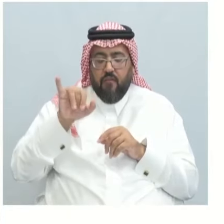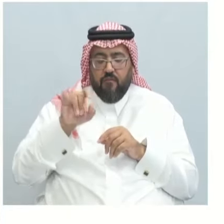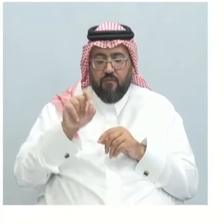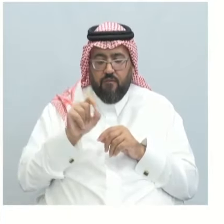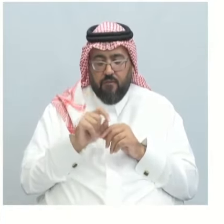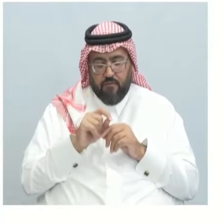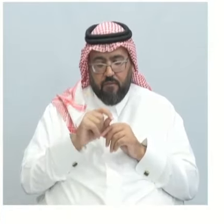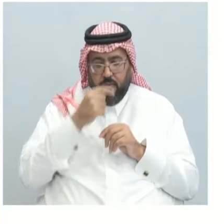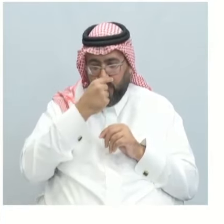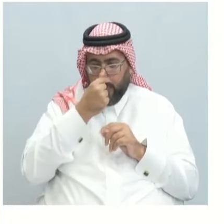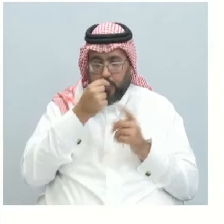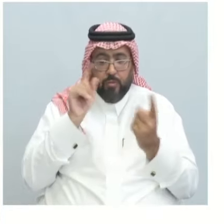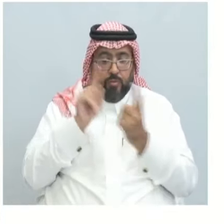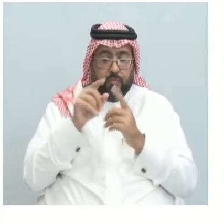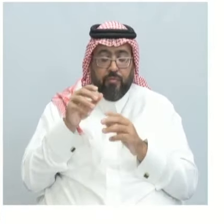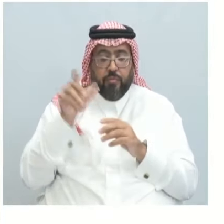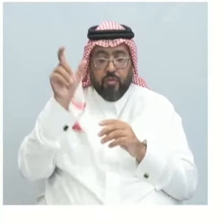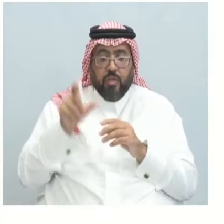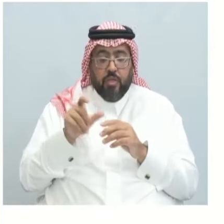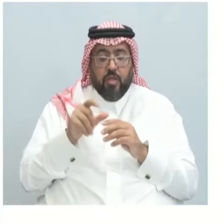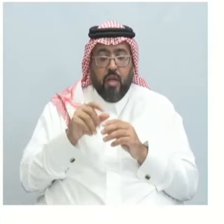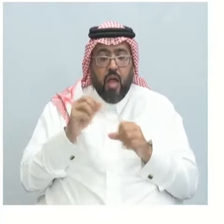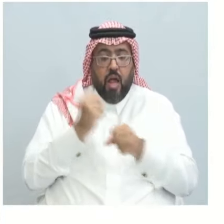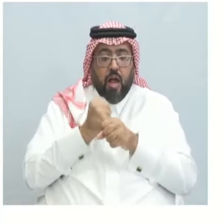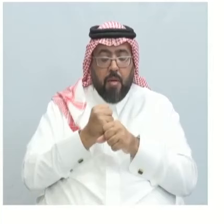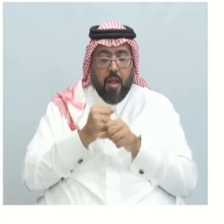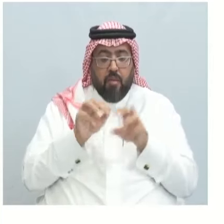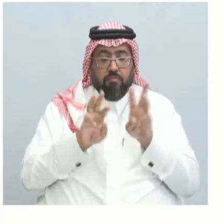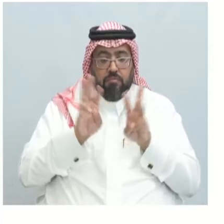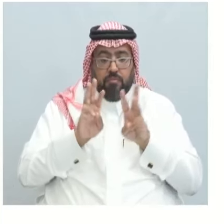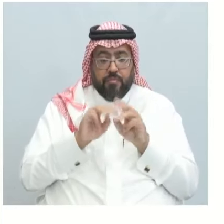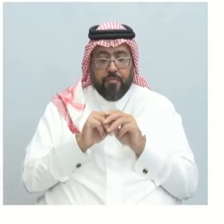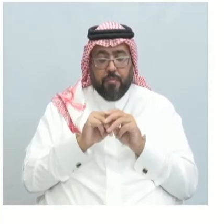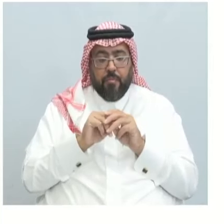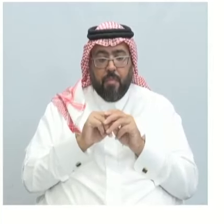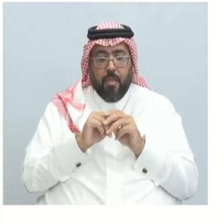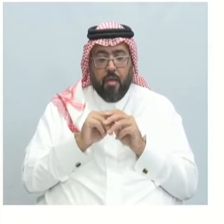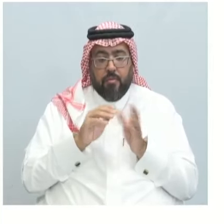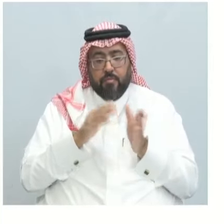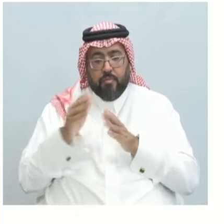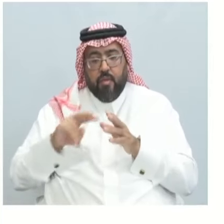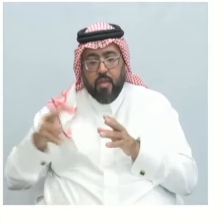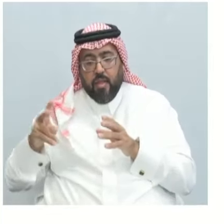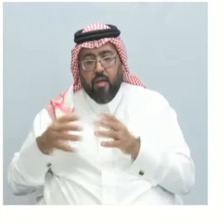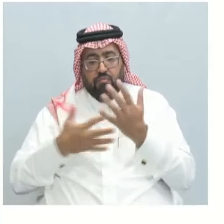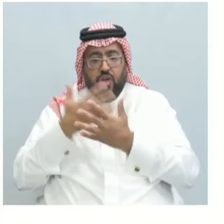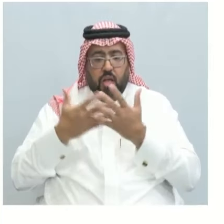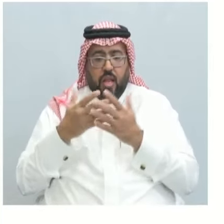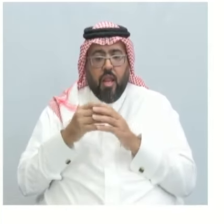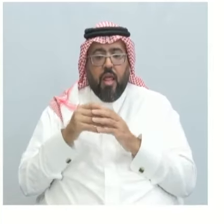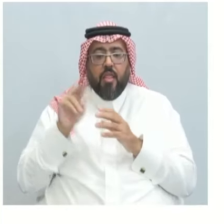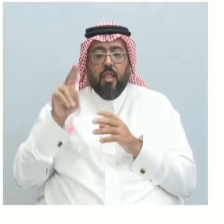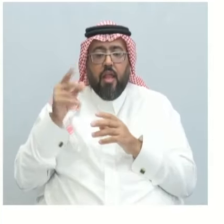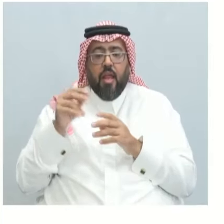درايف يواجه مستخدمو اجهزه الحاسب والاجهزه الالكترونيه الاخرى العديد من المشاكل التي